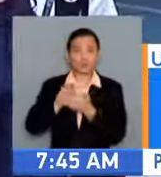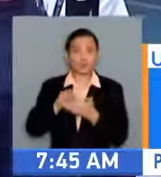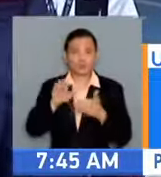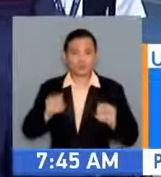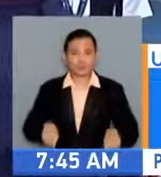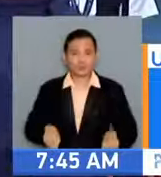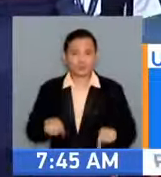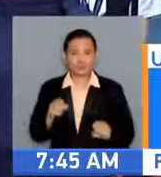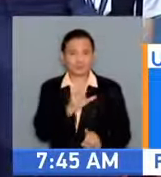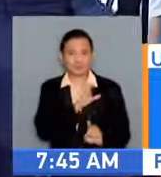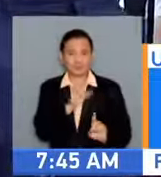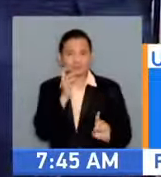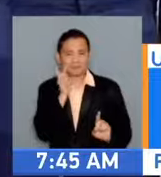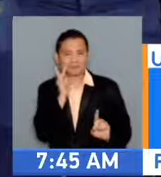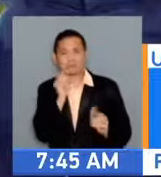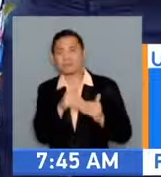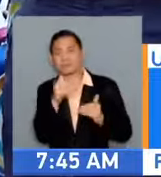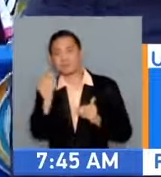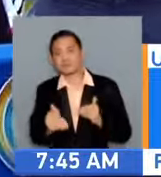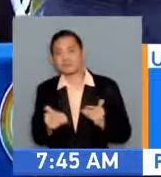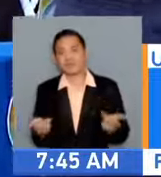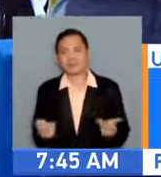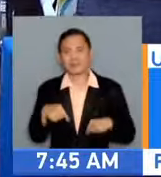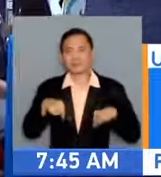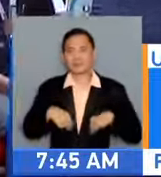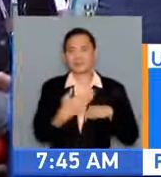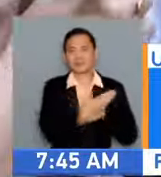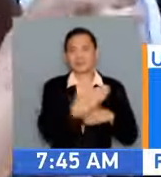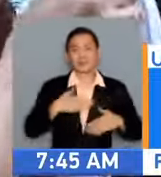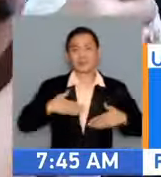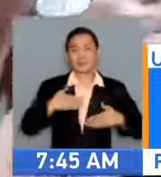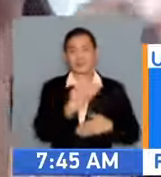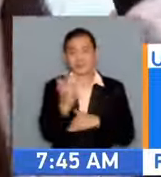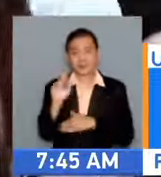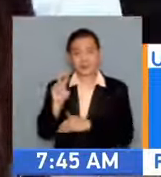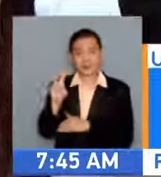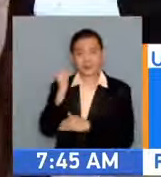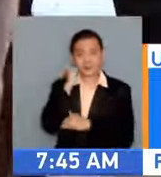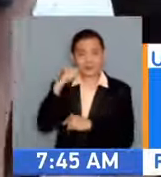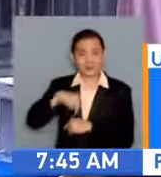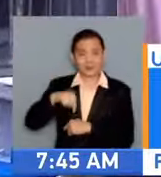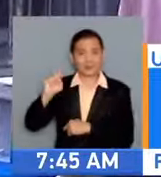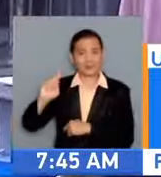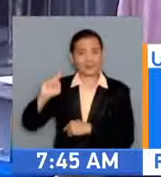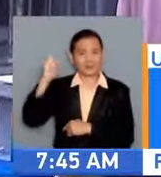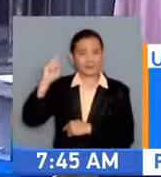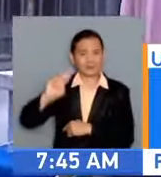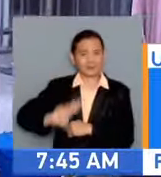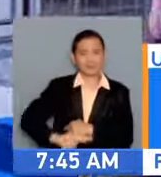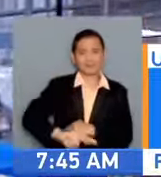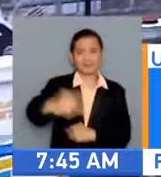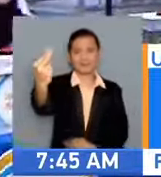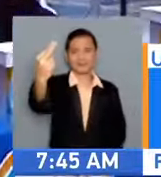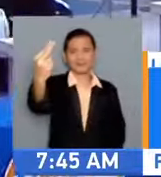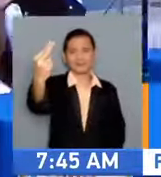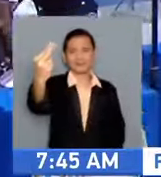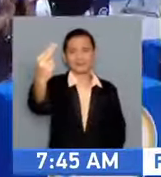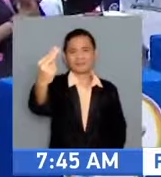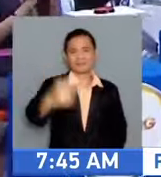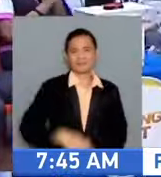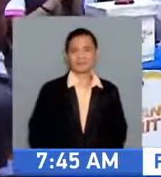pinaka, well, pinaka masaya morning show yes. sa umaga. Walang iba kundi ang Unang Hilig!